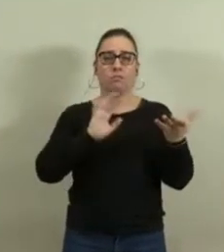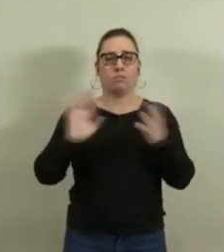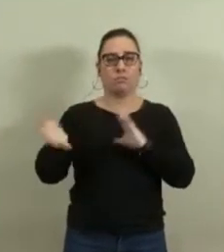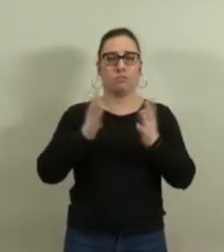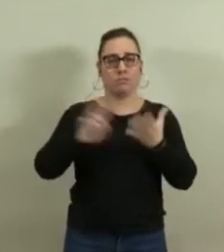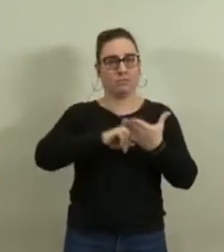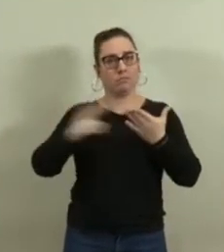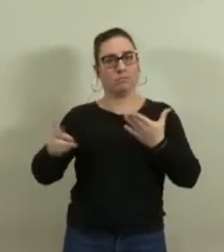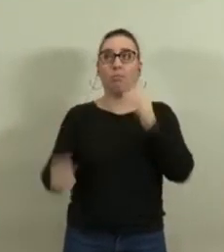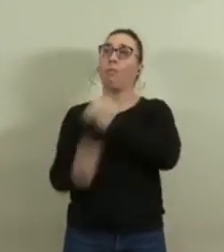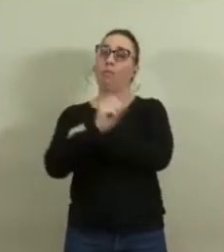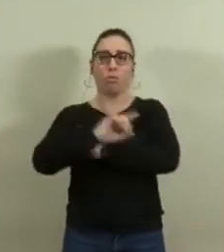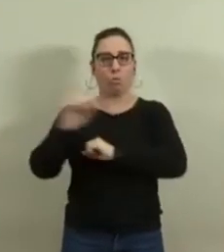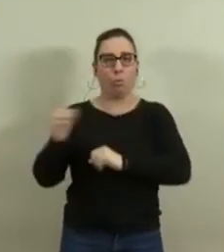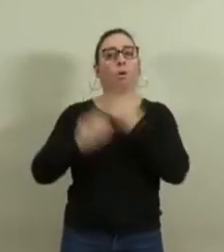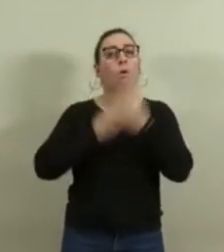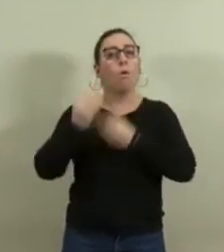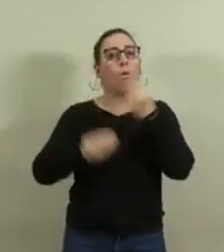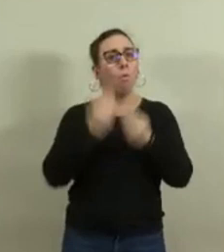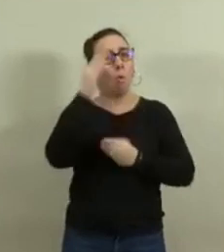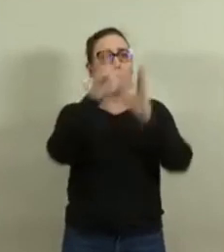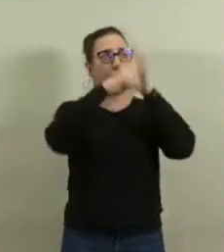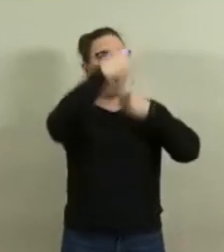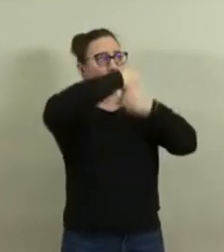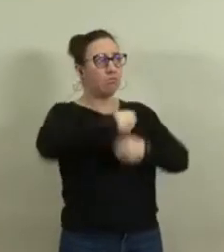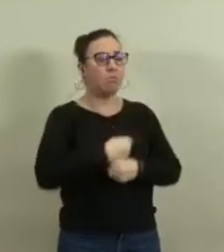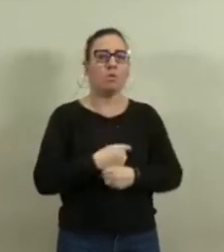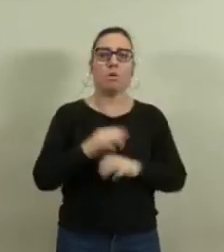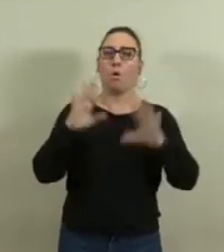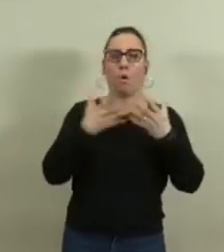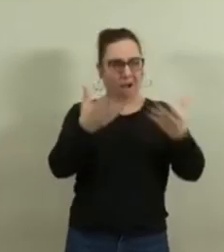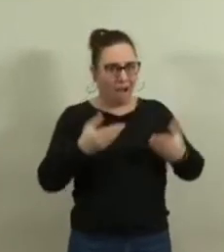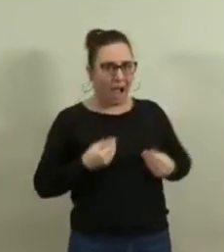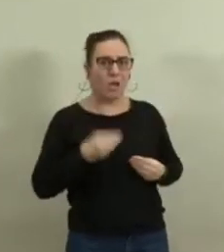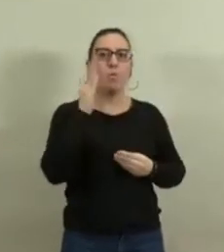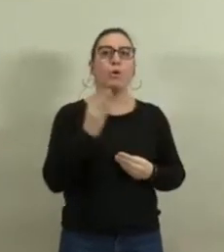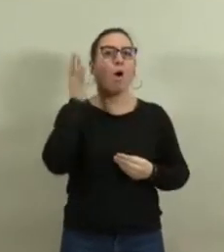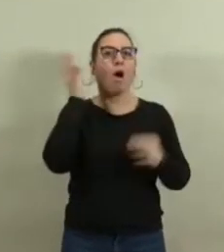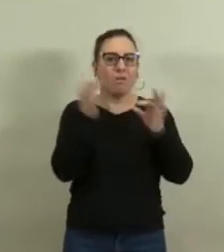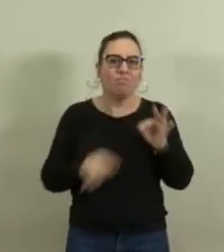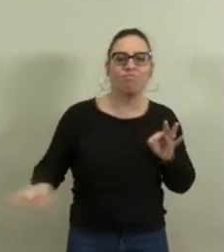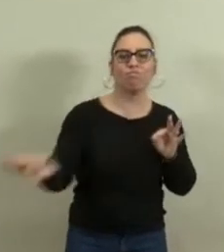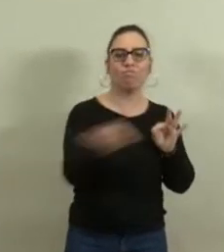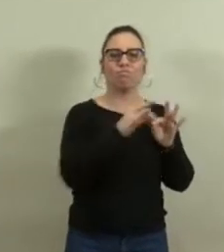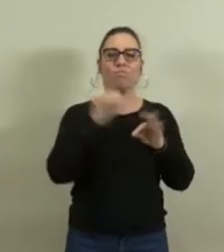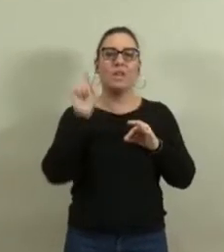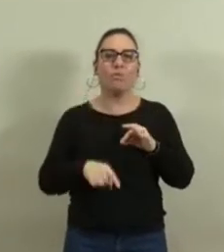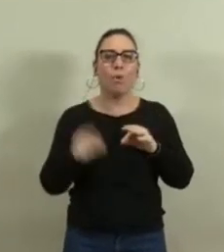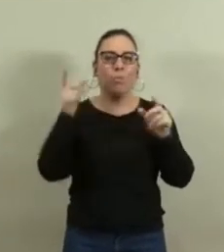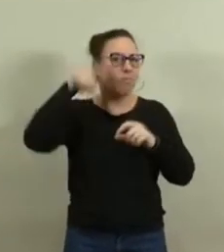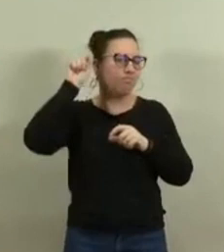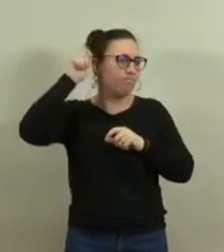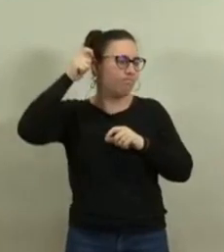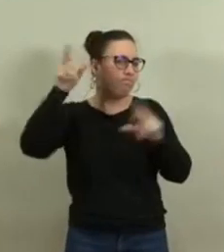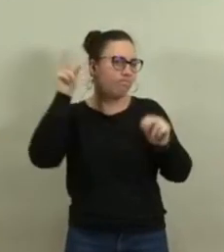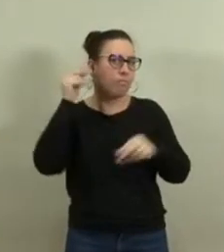signes, voire même des obligations imposées par la loi, comme l'équipement des accueils avec une boucle d'induction magnétique ou la mise en place de la